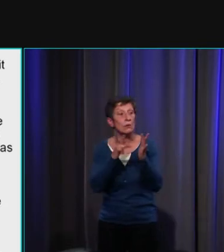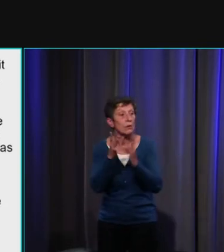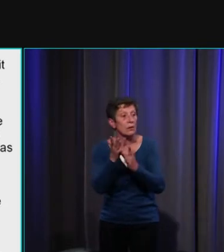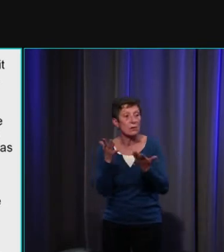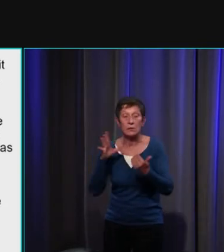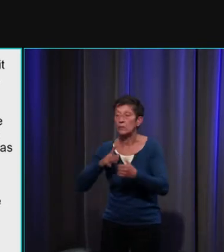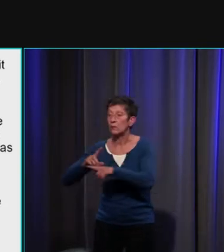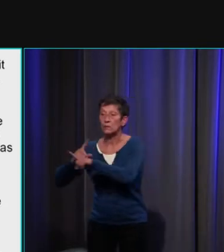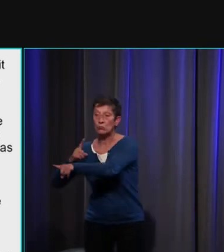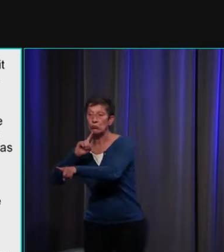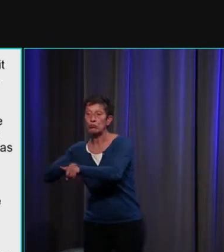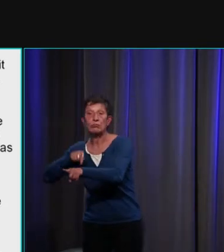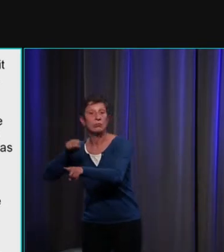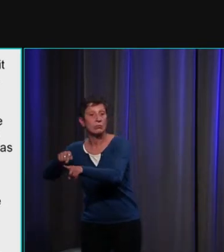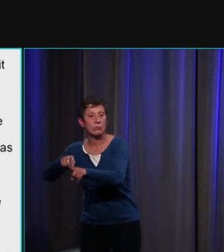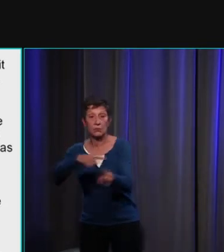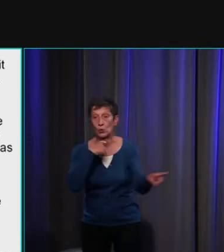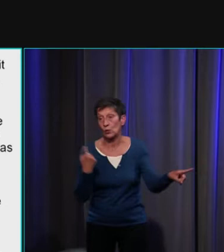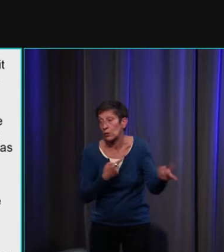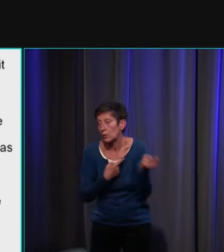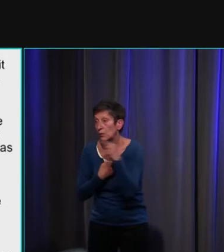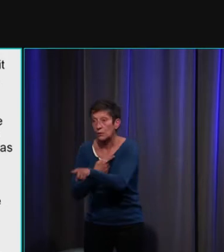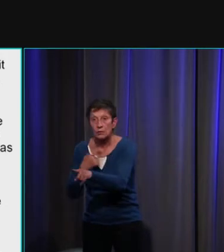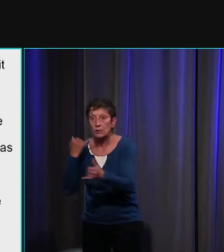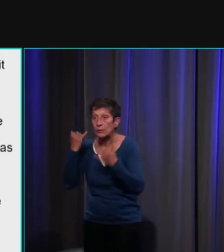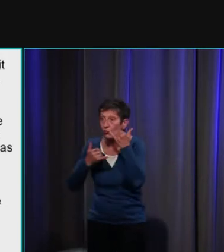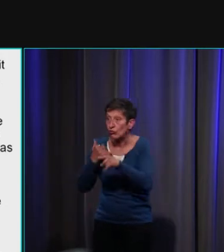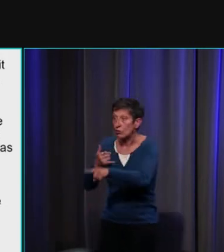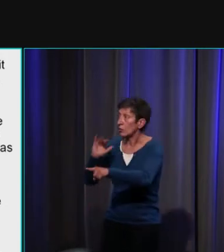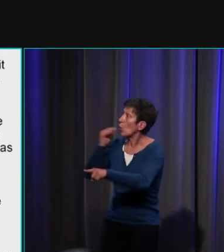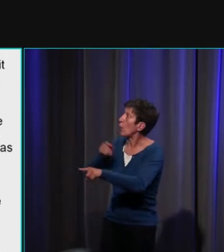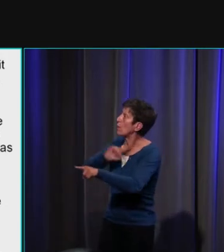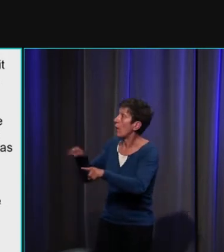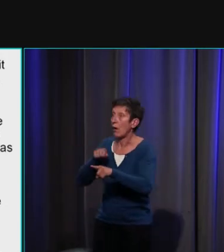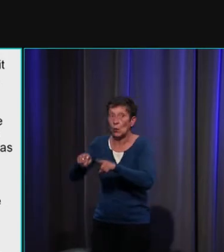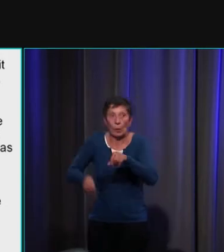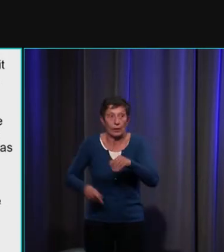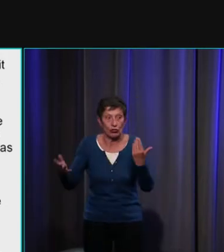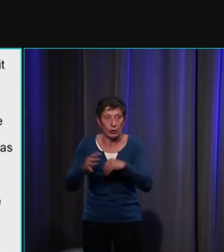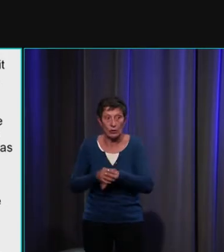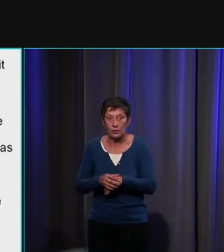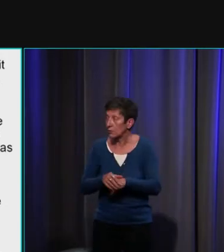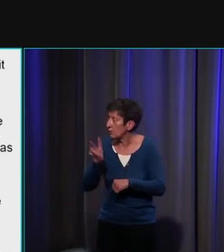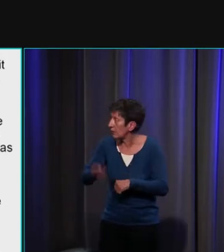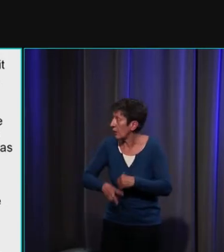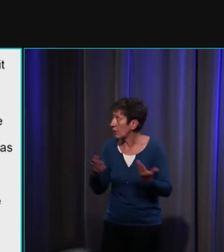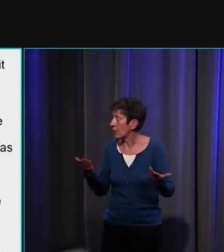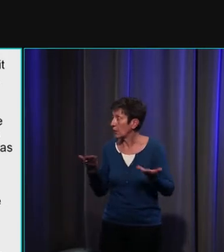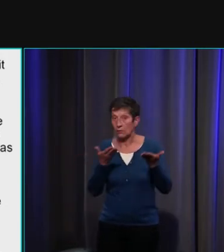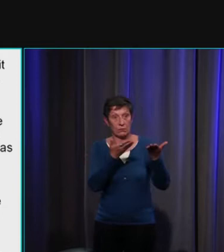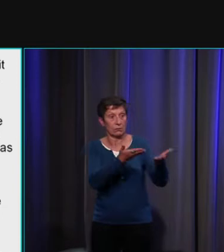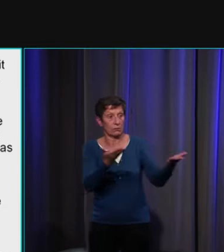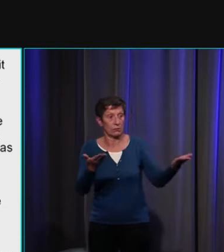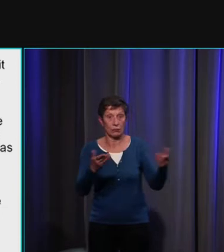que leur conscience leur disait de faire aurait commis un péché ouh là là pour ton cd décide voilà